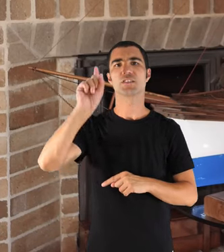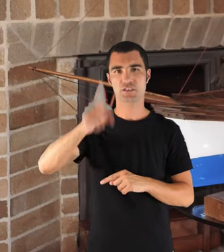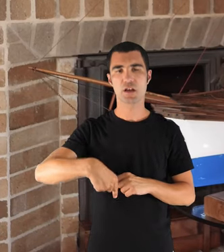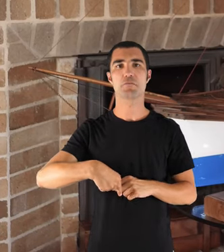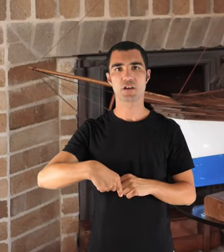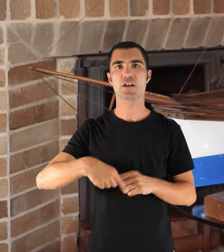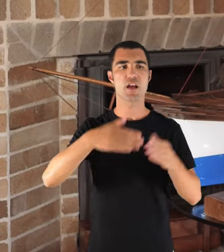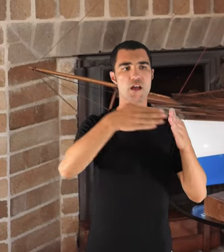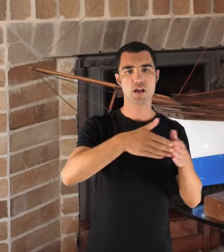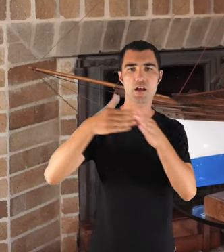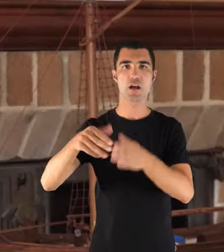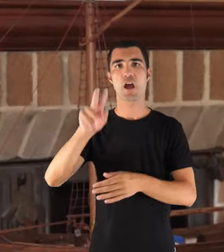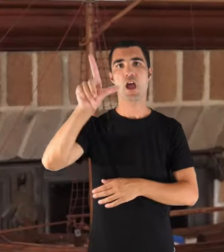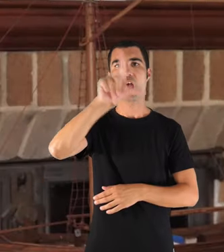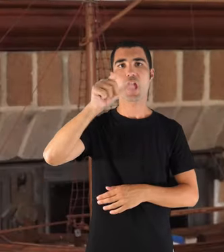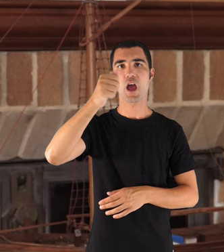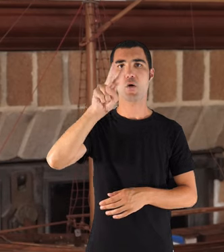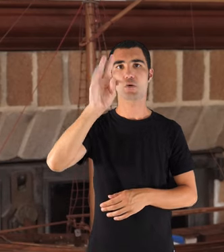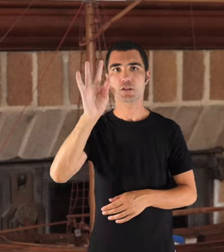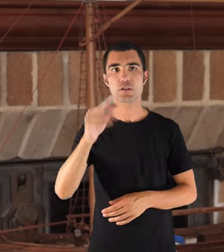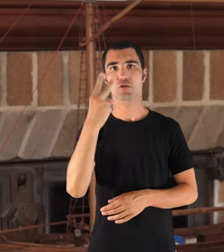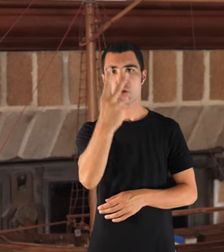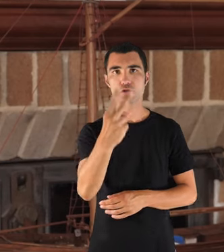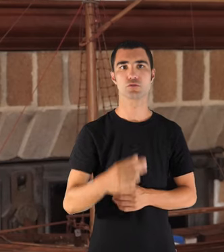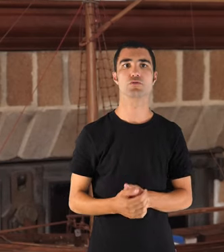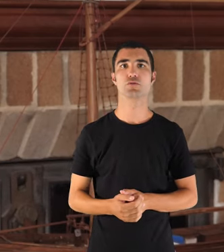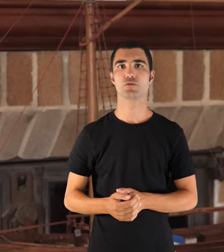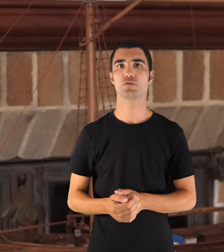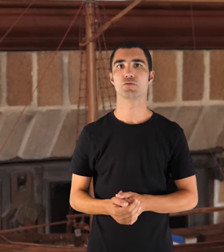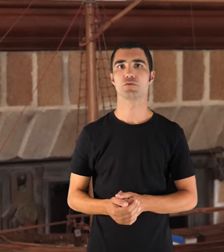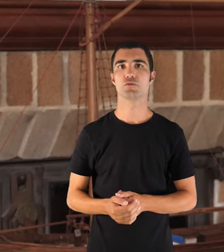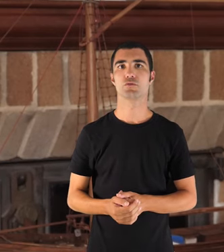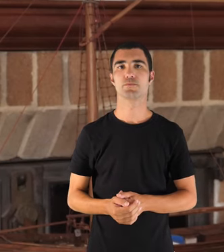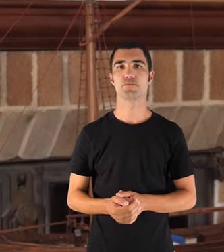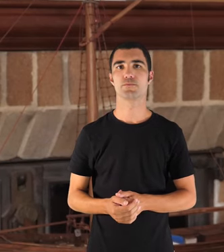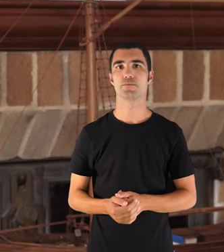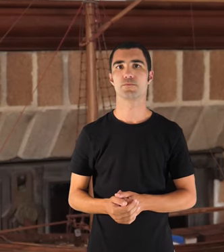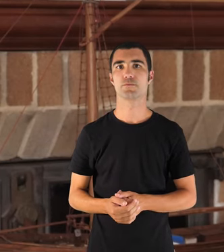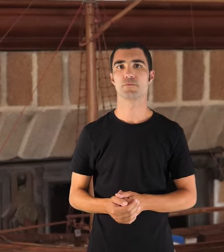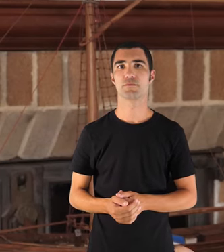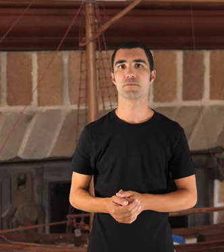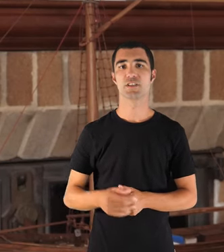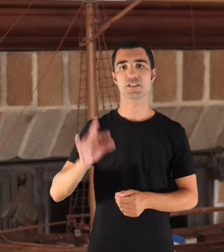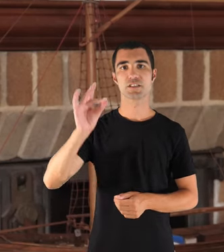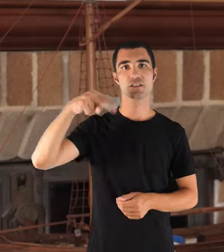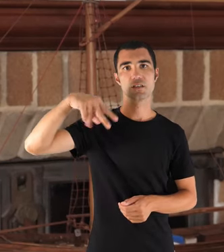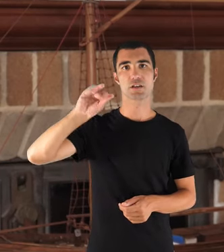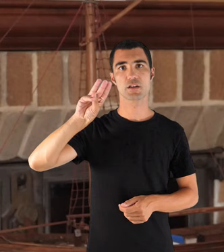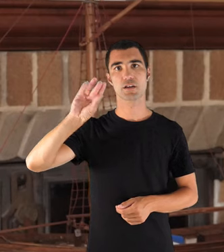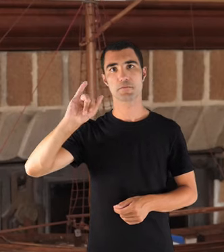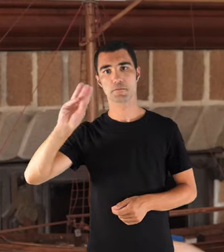i un arnaip i un botet, que va ser el primer que vaig fer, un botet de debes